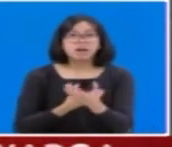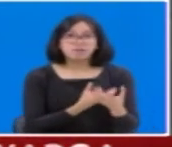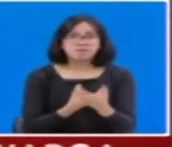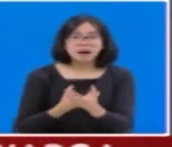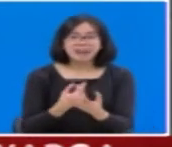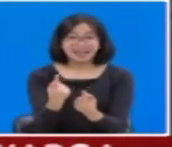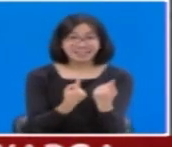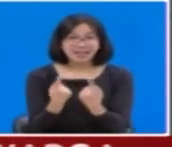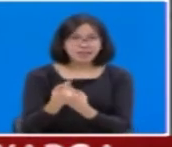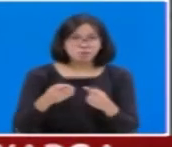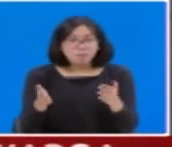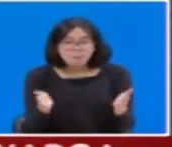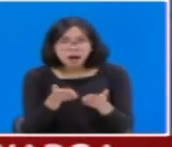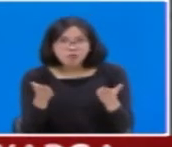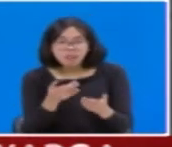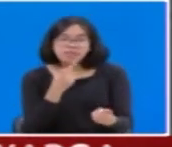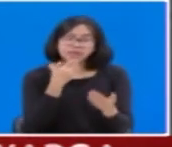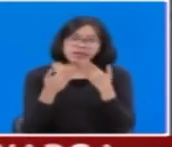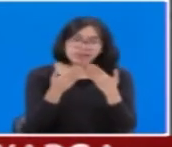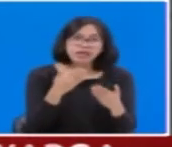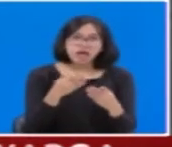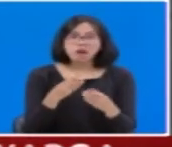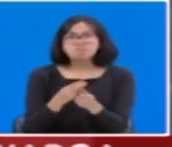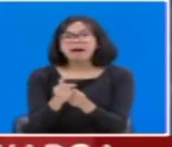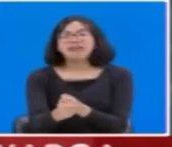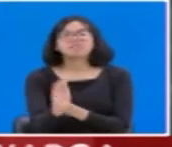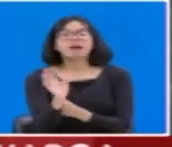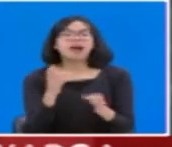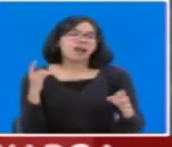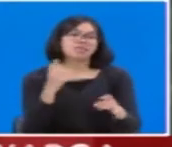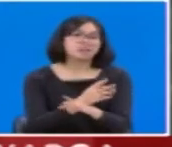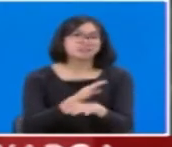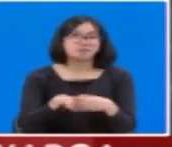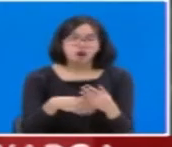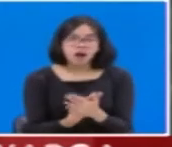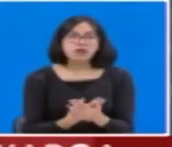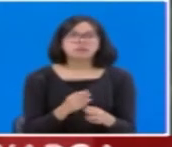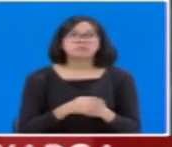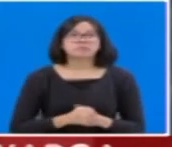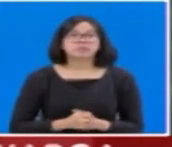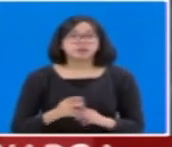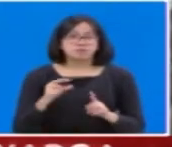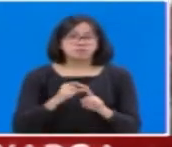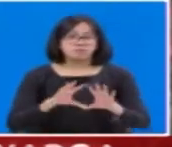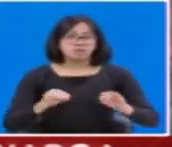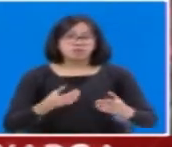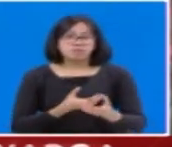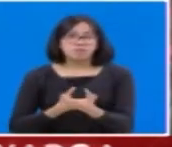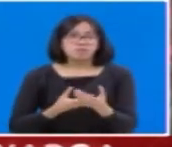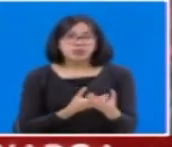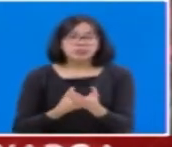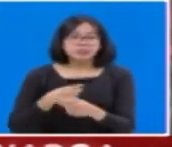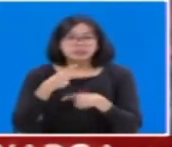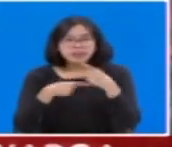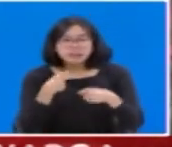berbagai kalangan. Ya. Dan juga petugas-petugas ini akan diperiksa mengenai paru dan